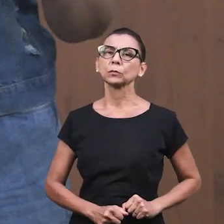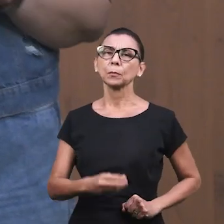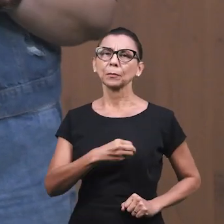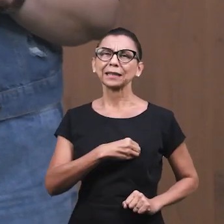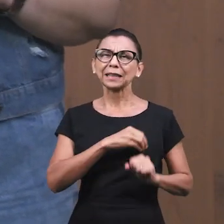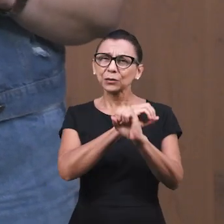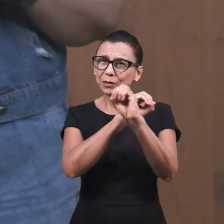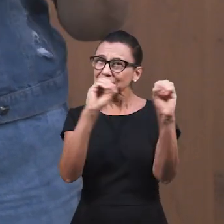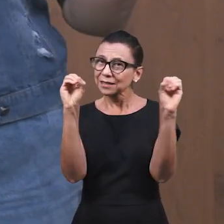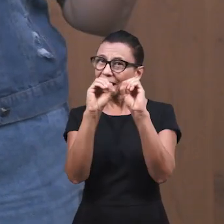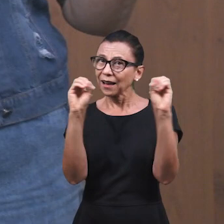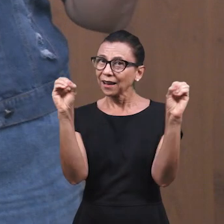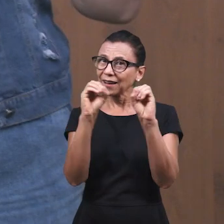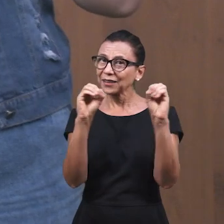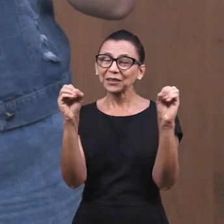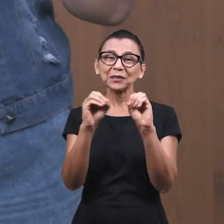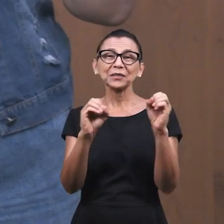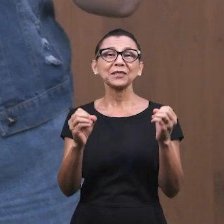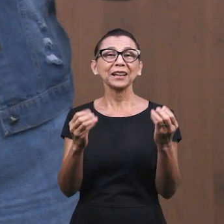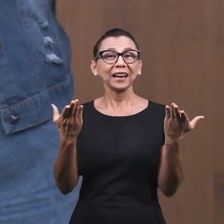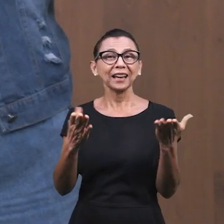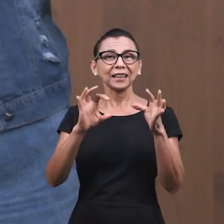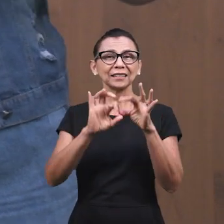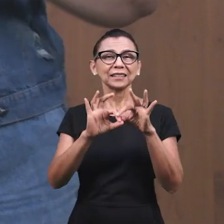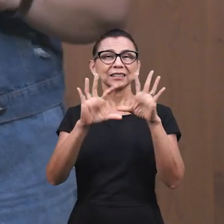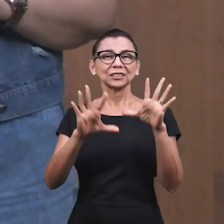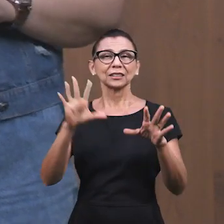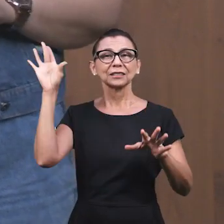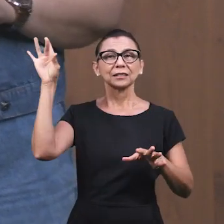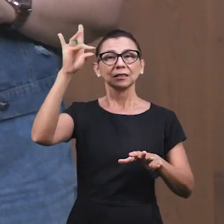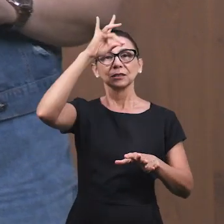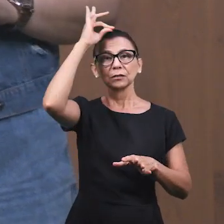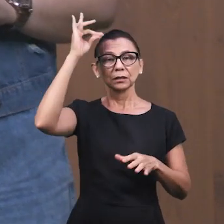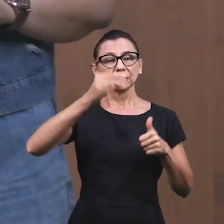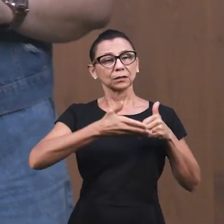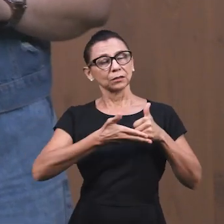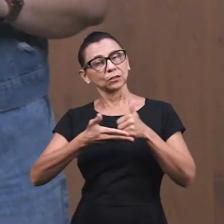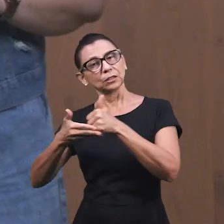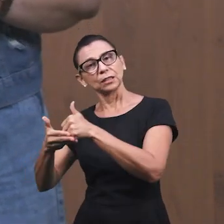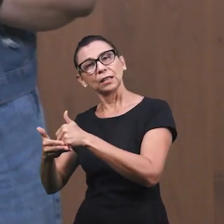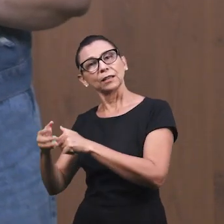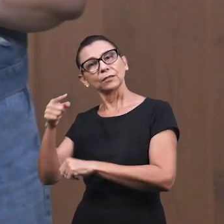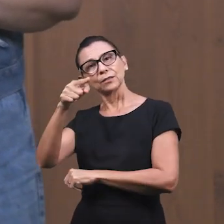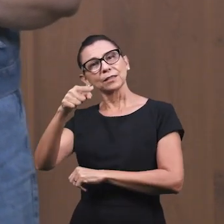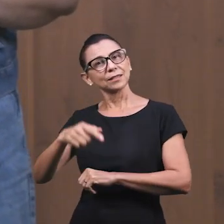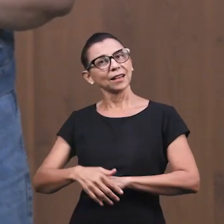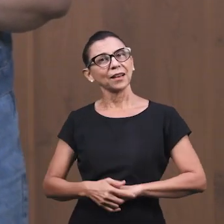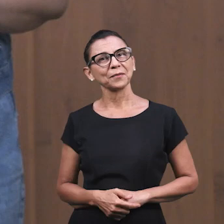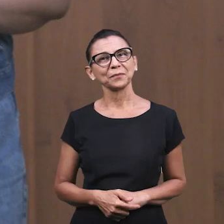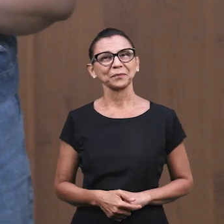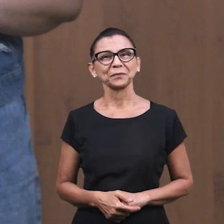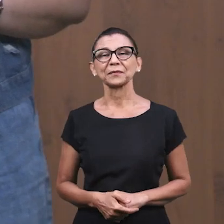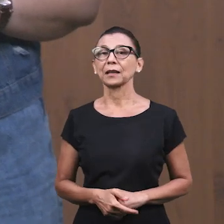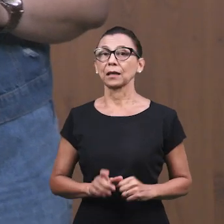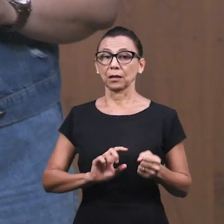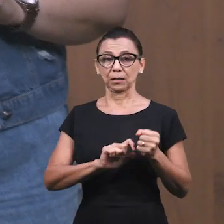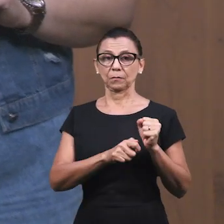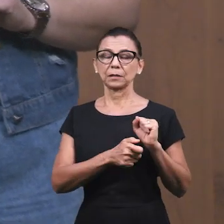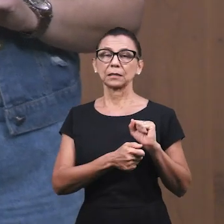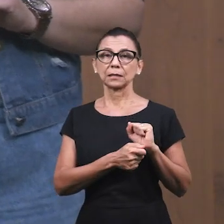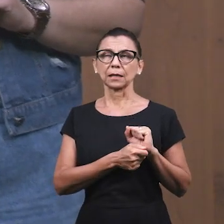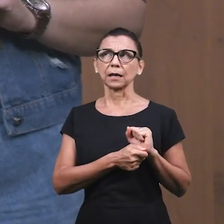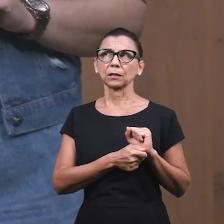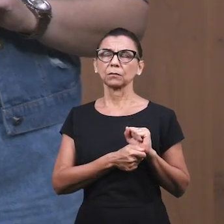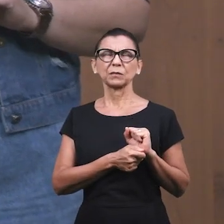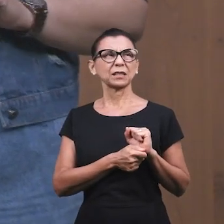le cœur pur, c'est avoir la vie dirigée par le Saint-Esprit. Aujourd'hui, nous allons parler sur le mystère